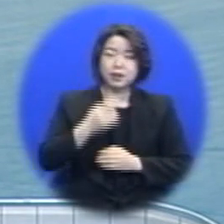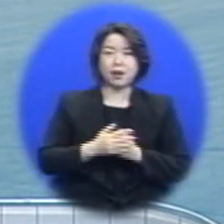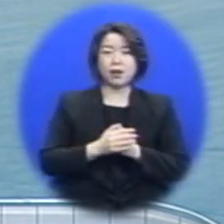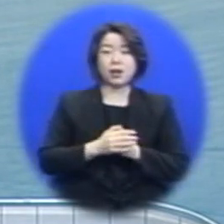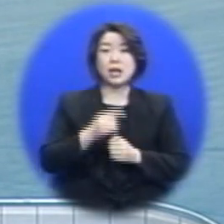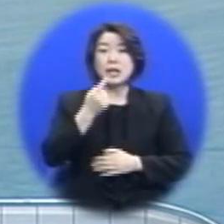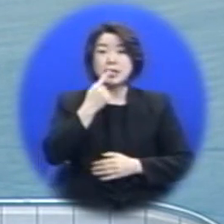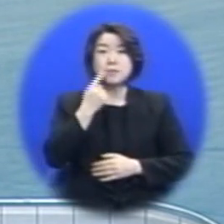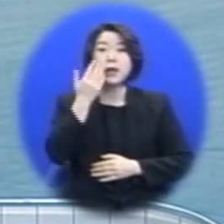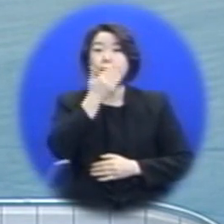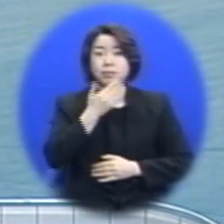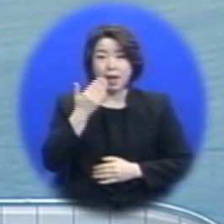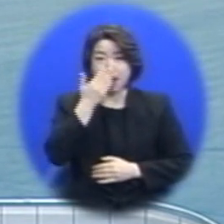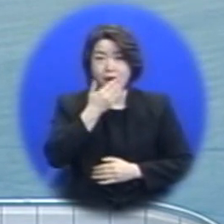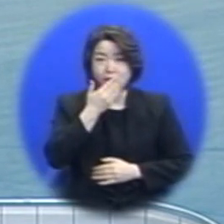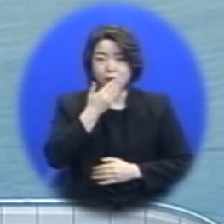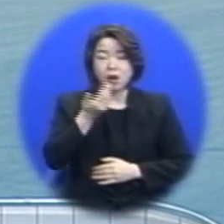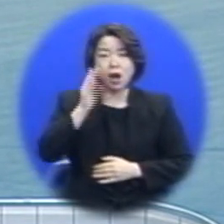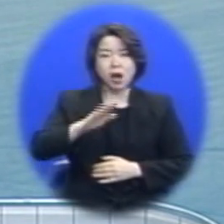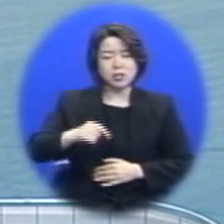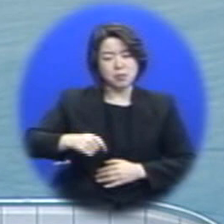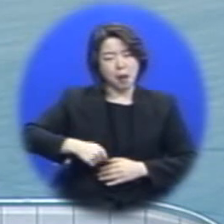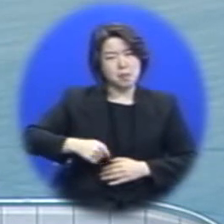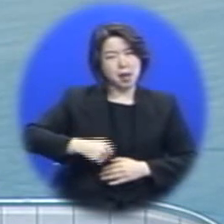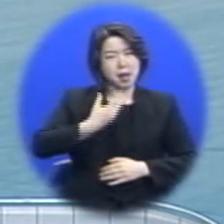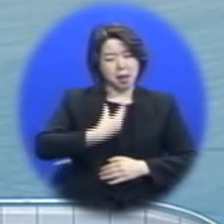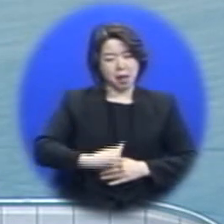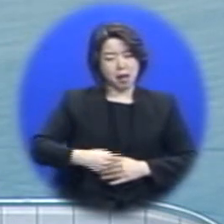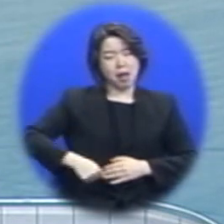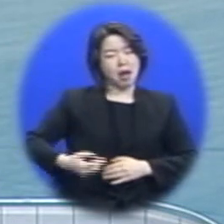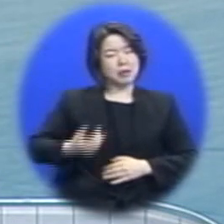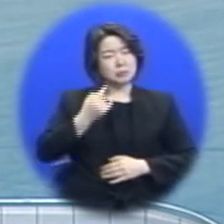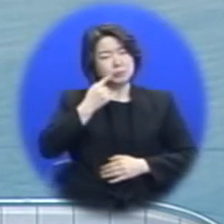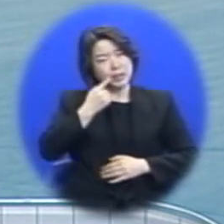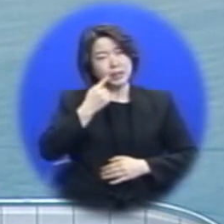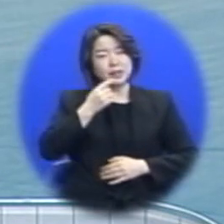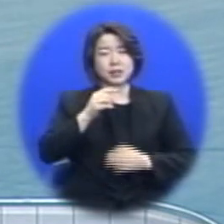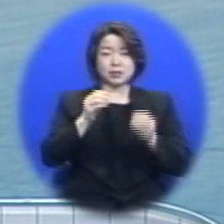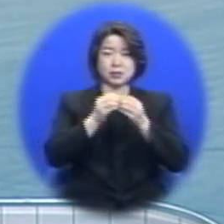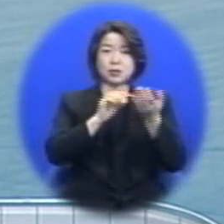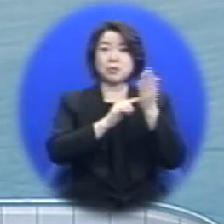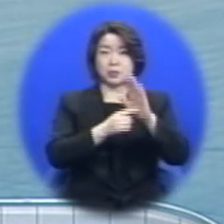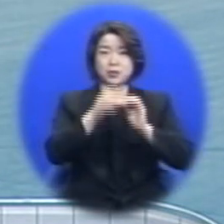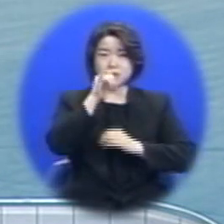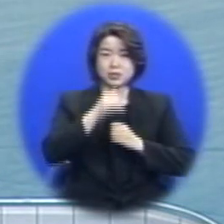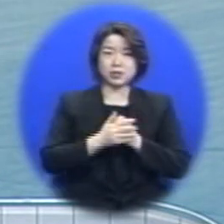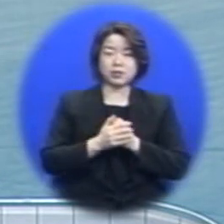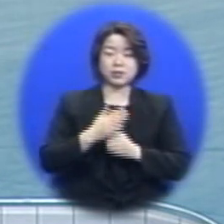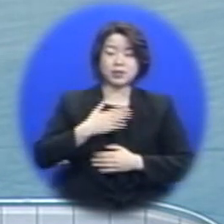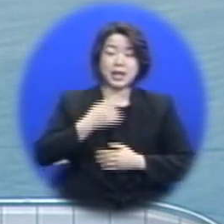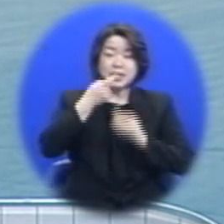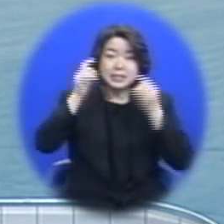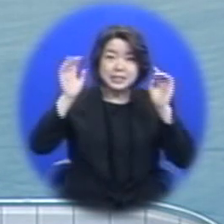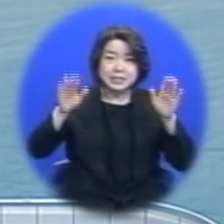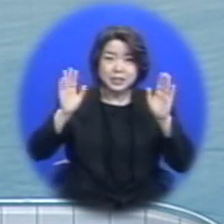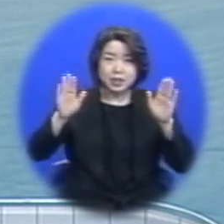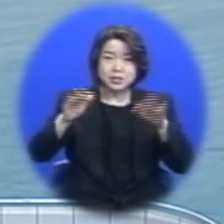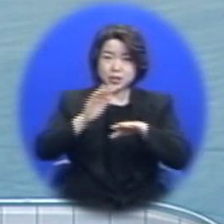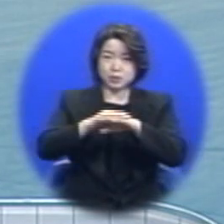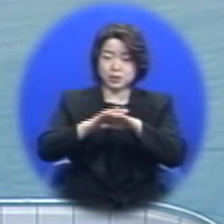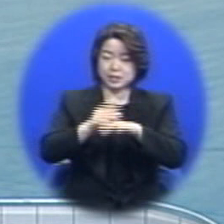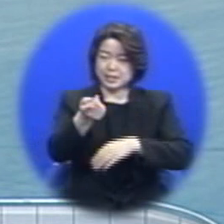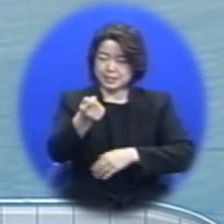단데 배에는 썼다는 표현을 썼습니다. 10절 말씀해 보면 나는 그 천사의 손에서 그 작은